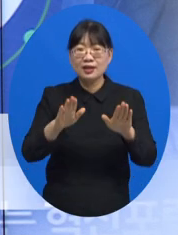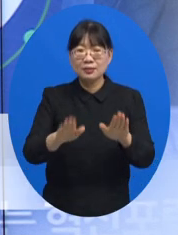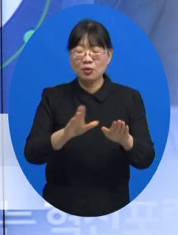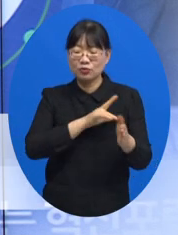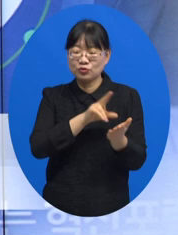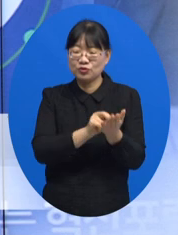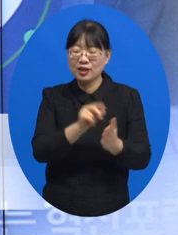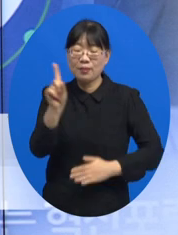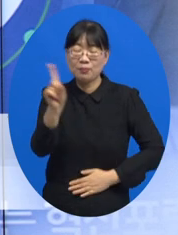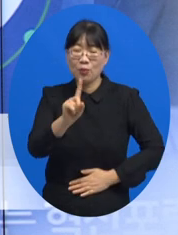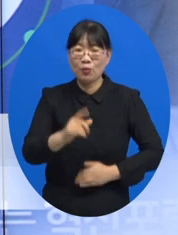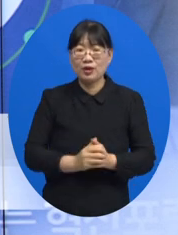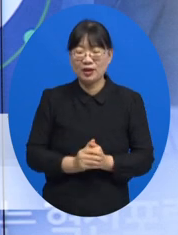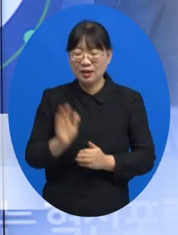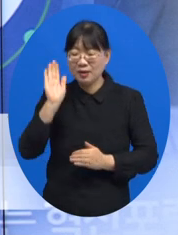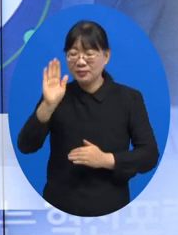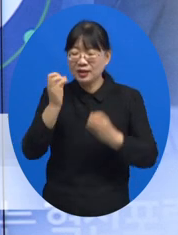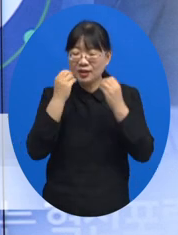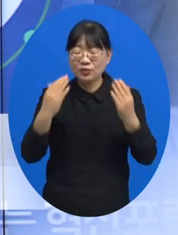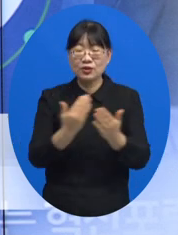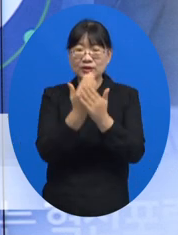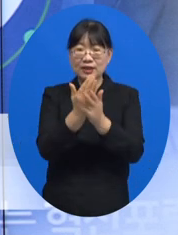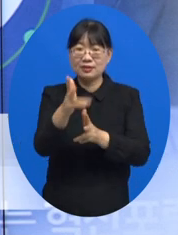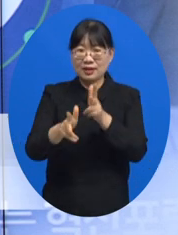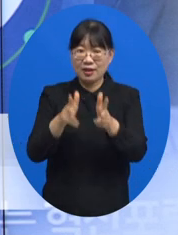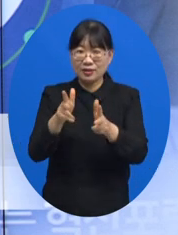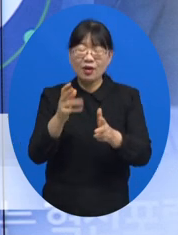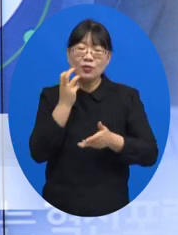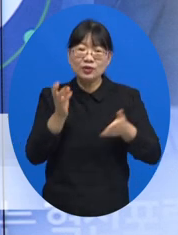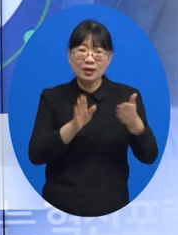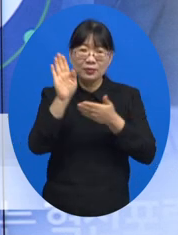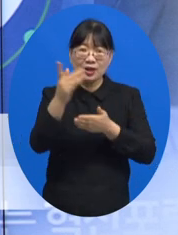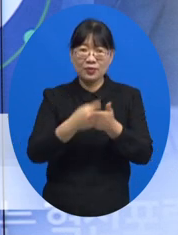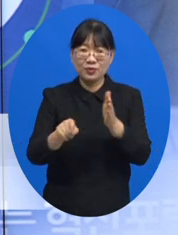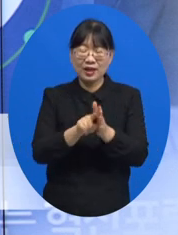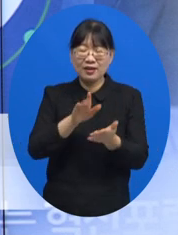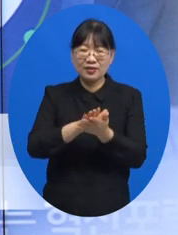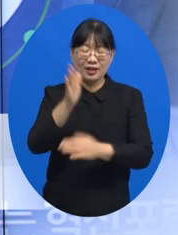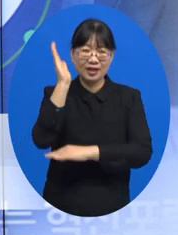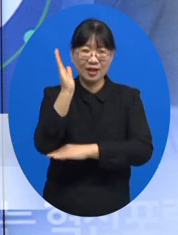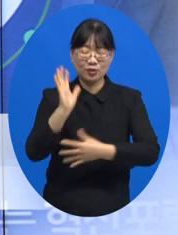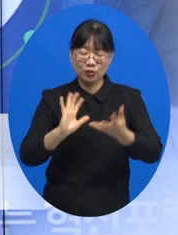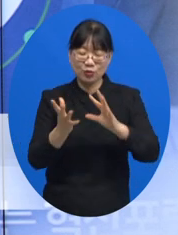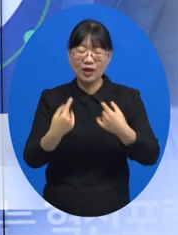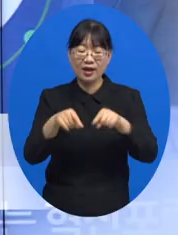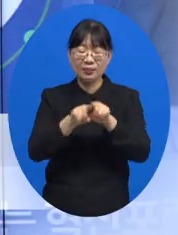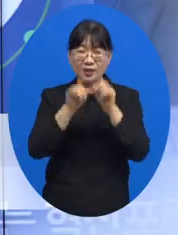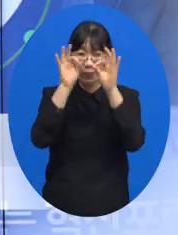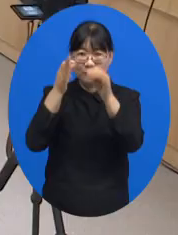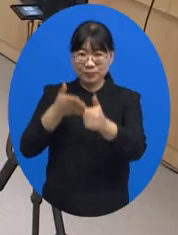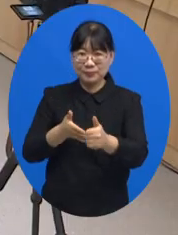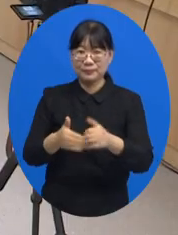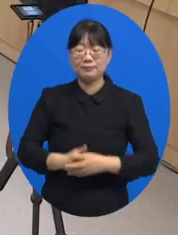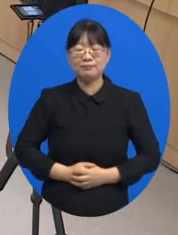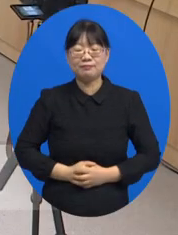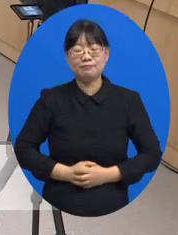시즌의 주제는 미래 신성장 산업이었는데요 경기도의 미래를 위한 열띤 강연과 토론 함께 보시죠